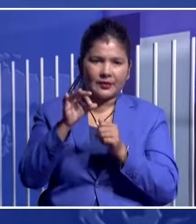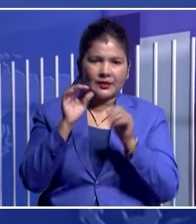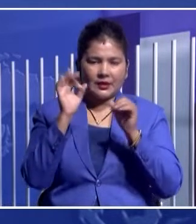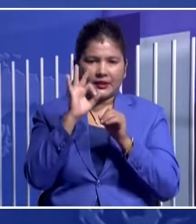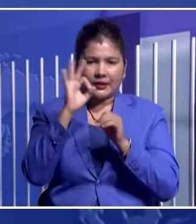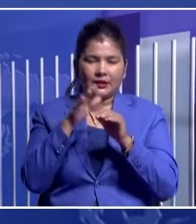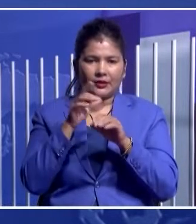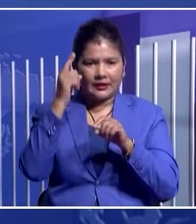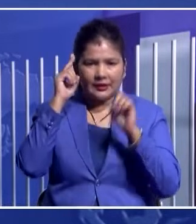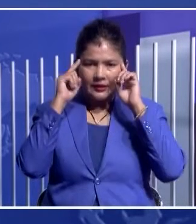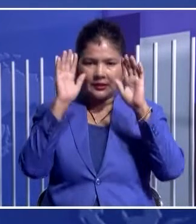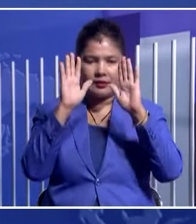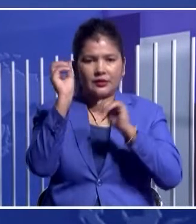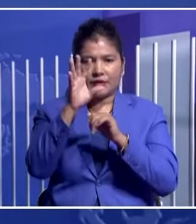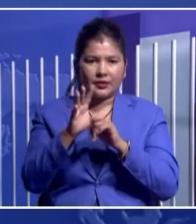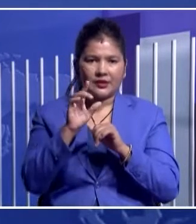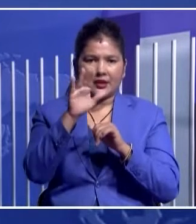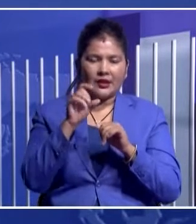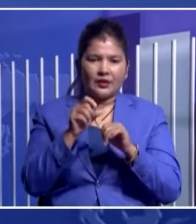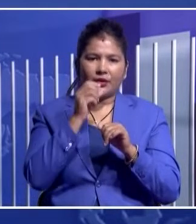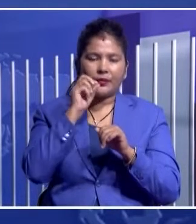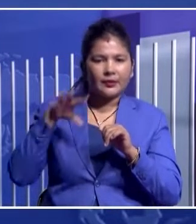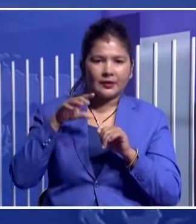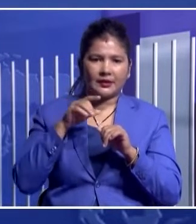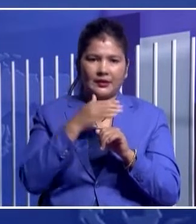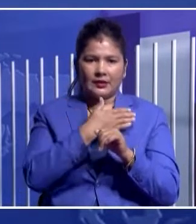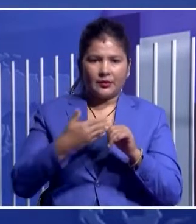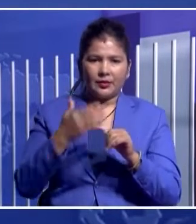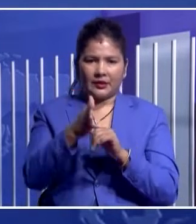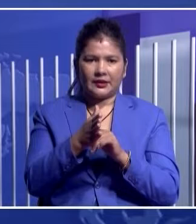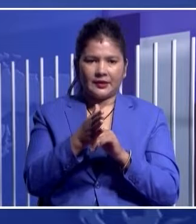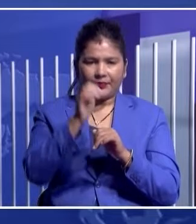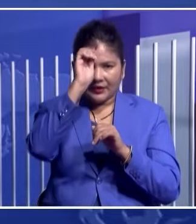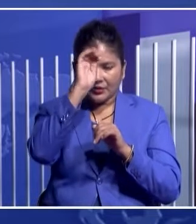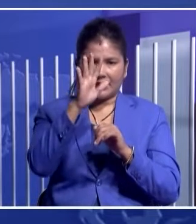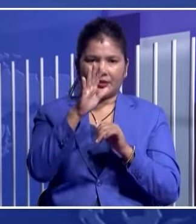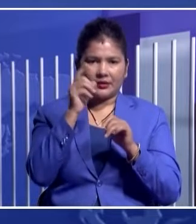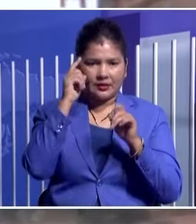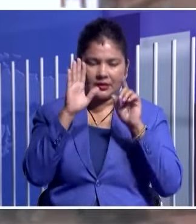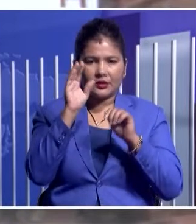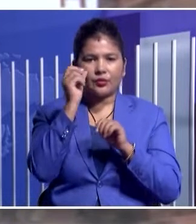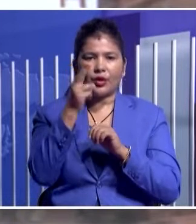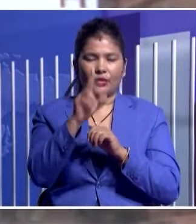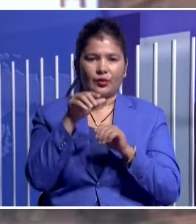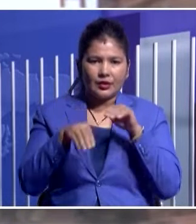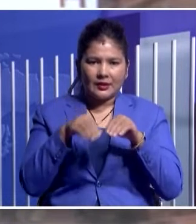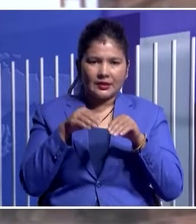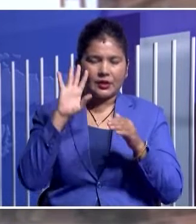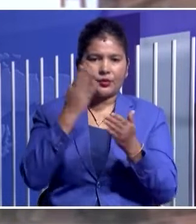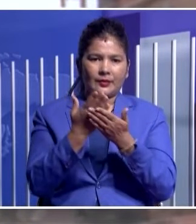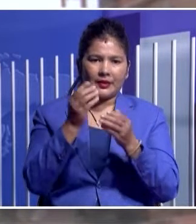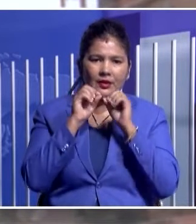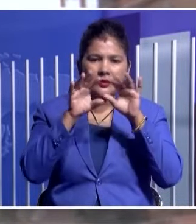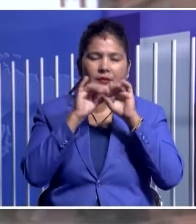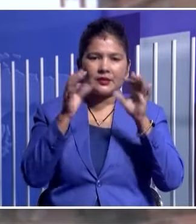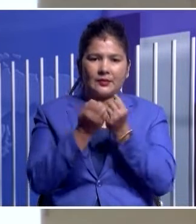निर्देशन दिएको छ। आयोगका प्रवक्ता शालिग्राम शर्मा पौडेलले आज एक विज्ञप्ति जारी गर्नुहुँदै यस्तो निर्देशन दिनुभएको हो। निर्वाचनमा उम्मेदवारले प्रचार